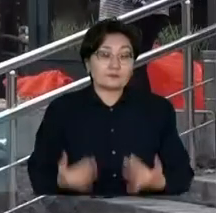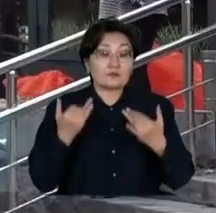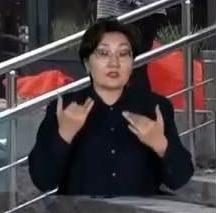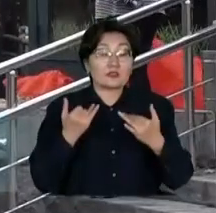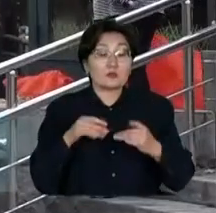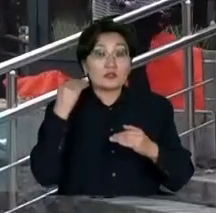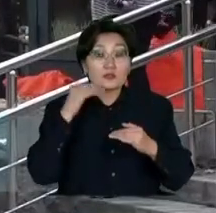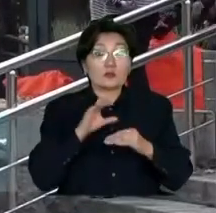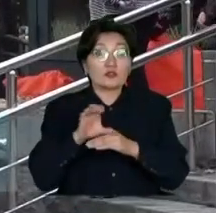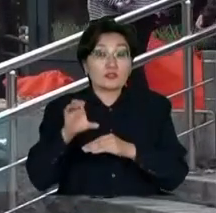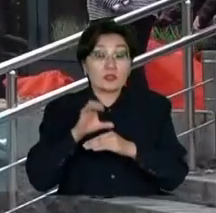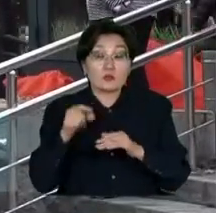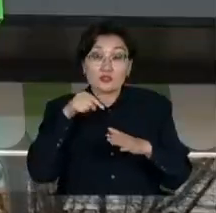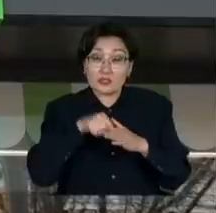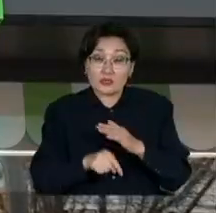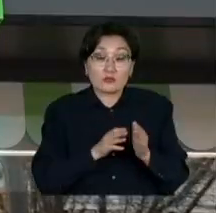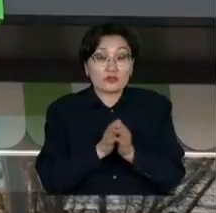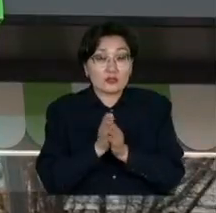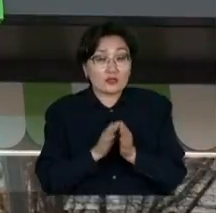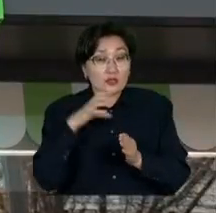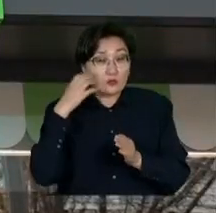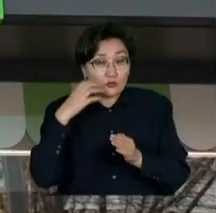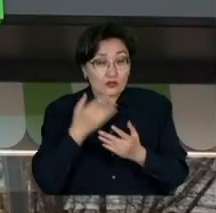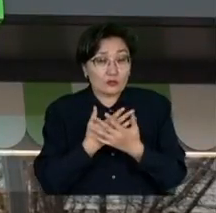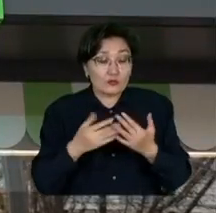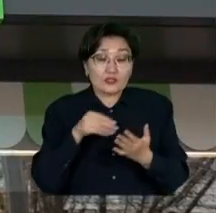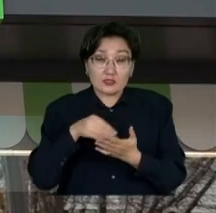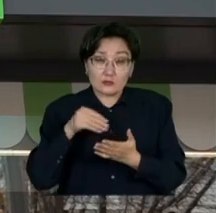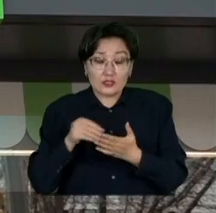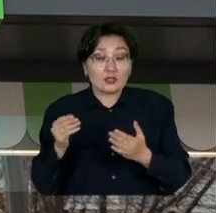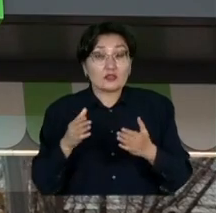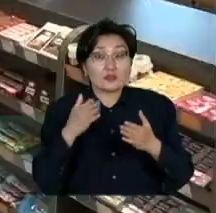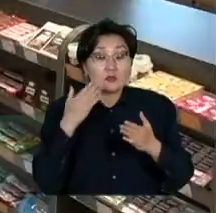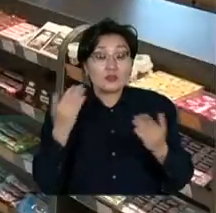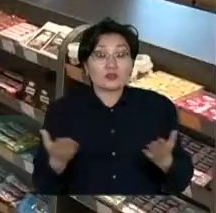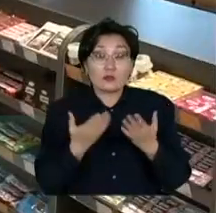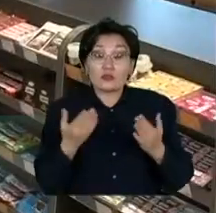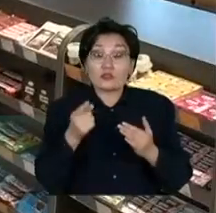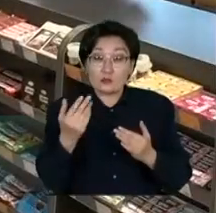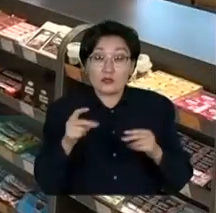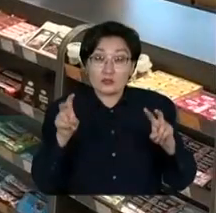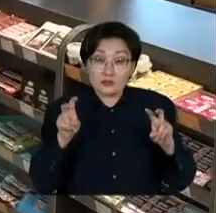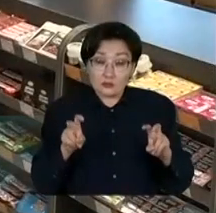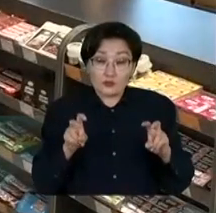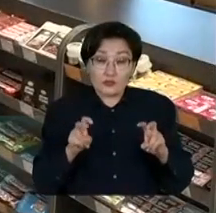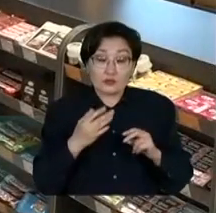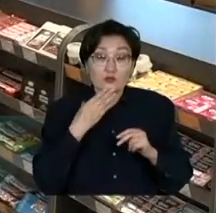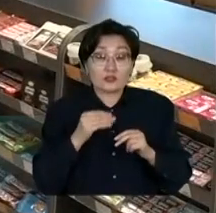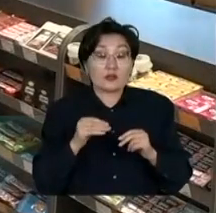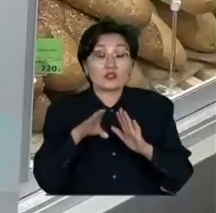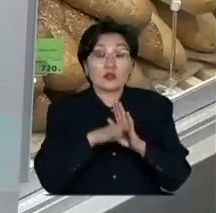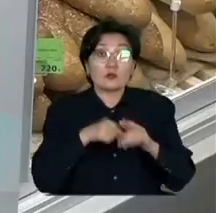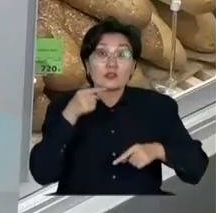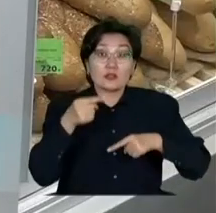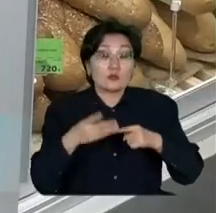Ендігіде сапалы өнімдерді, соның ішінде жемістер мен көкөністерді сатып алу жеңілдей түсті. Ерба Фреш онлайн супермаркеті өз қосымшасы